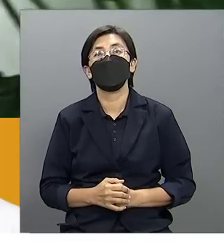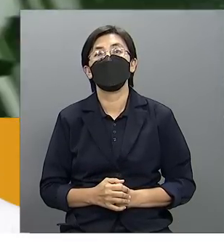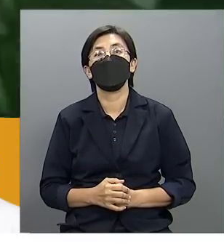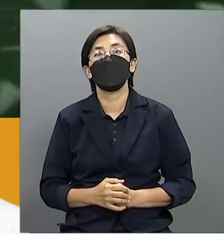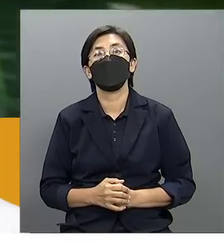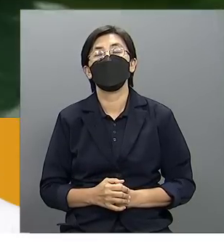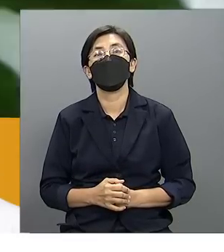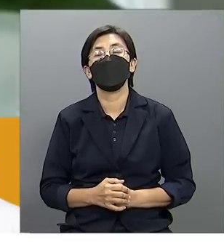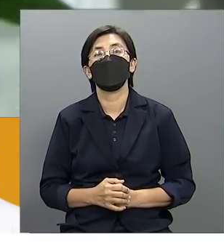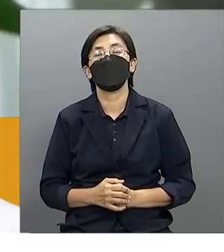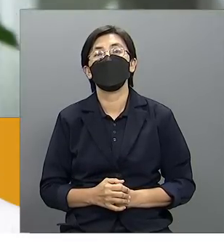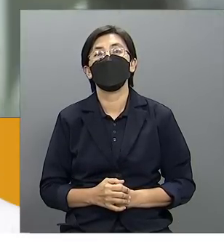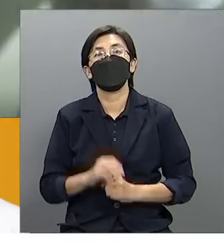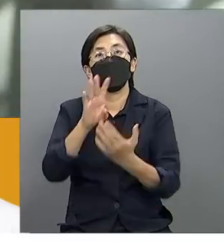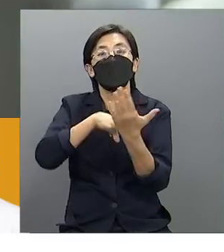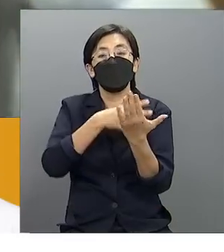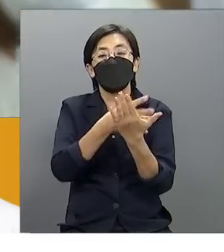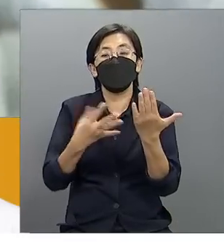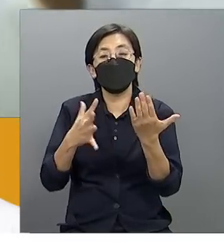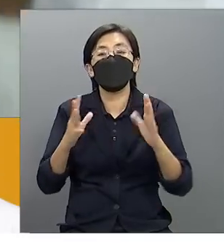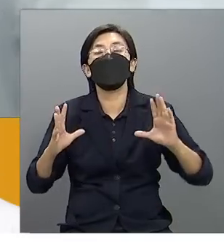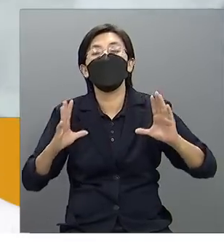หลังจากนี้วางแผน ไม่ได้วางแผนอะไรเลยพักผ่อนครับพักผ่อน